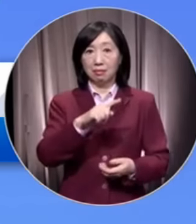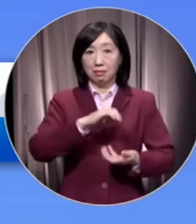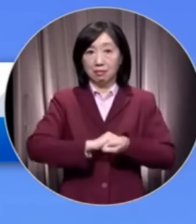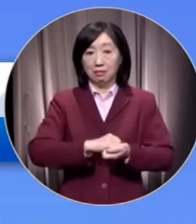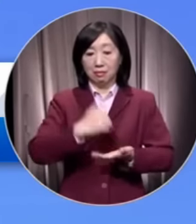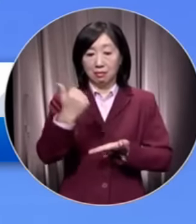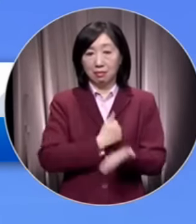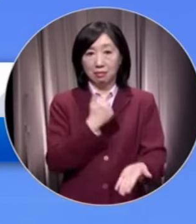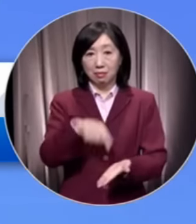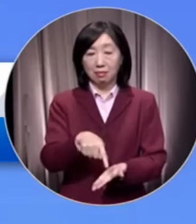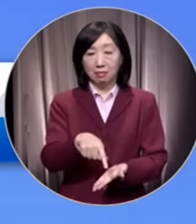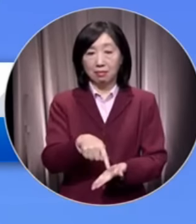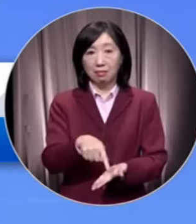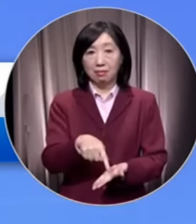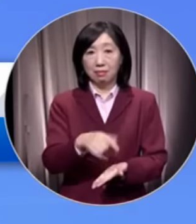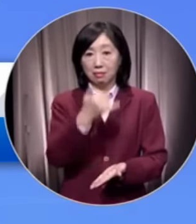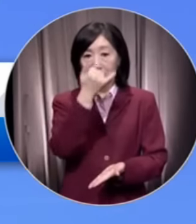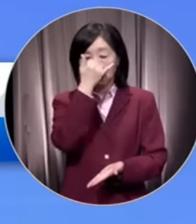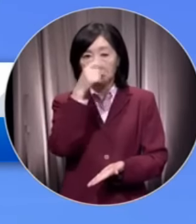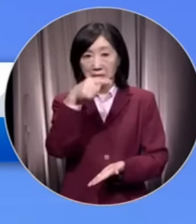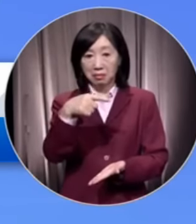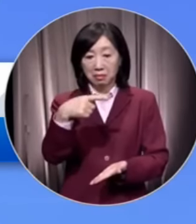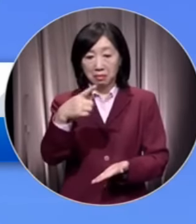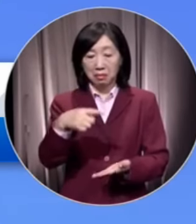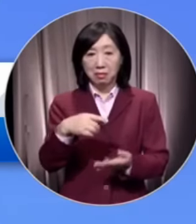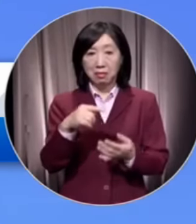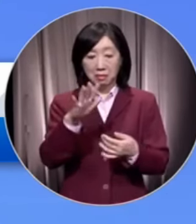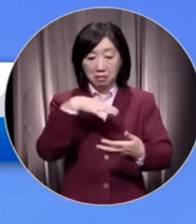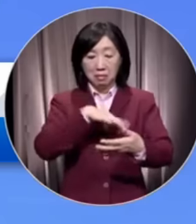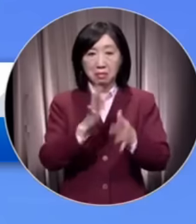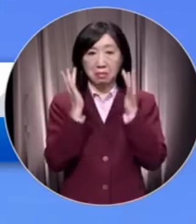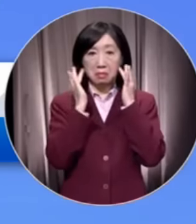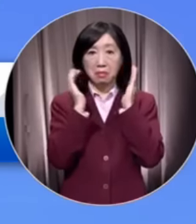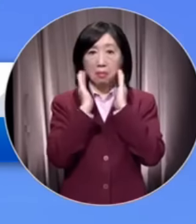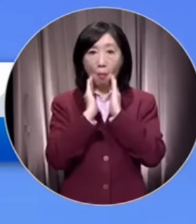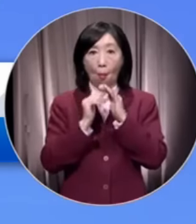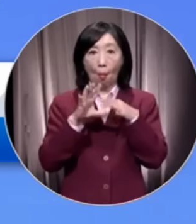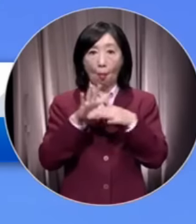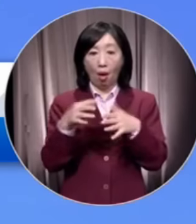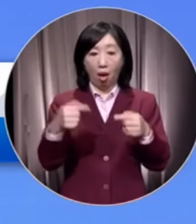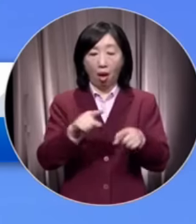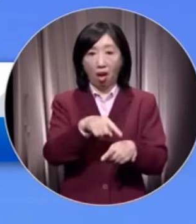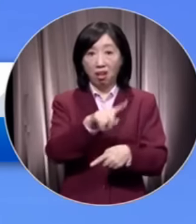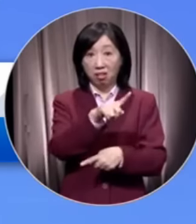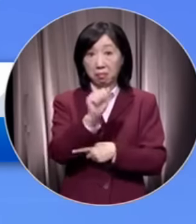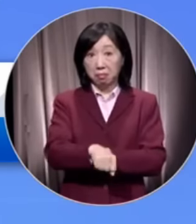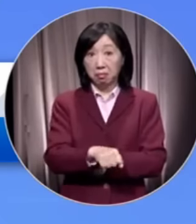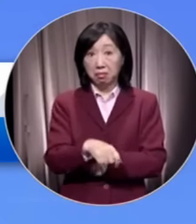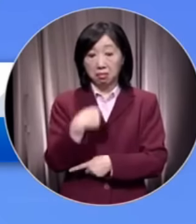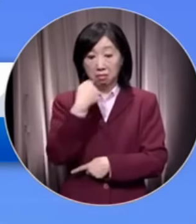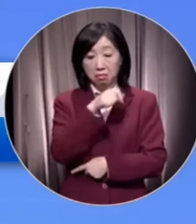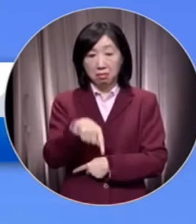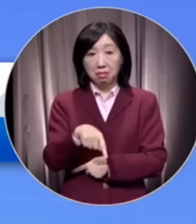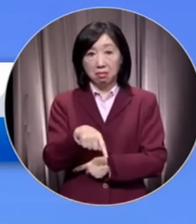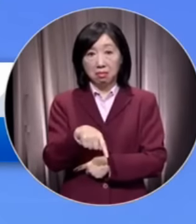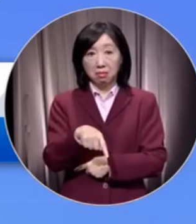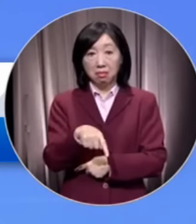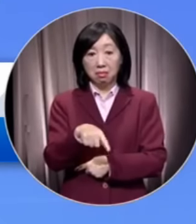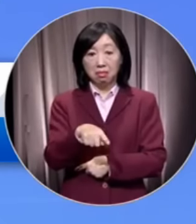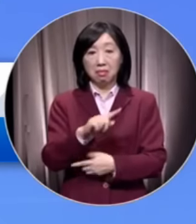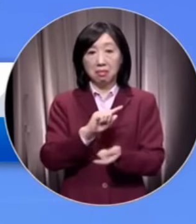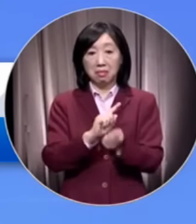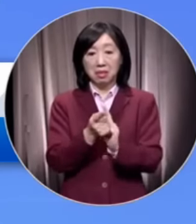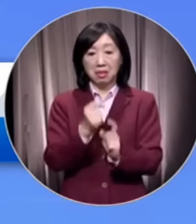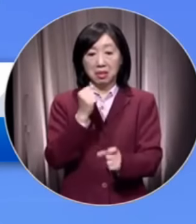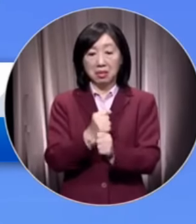进瘦肉精的猪肉到台湾，你能不能同意台湾把它制成了一个美国